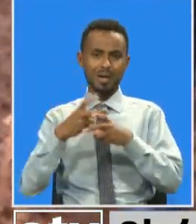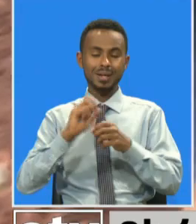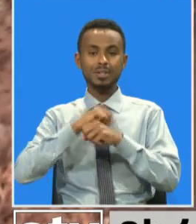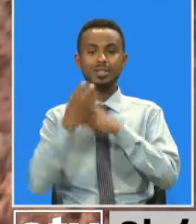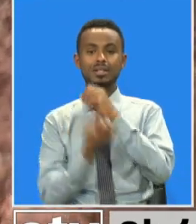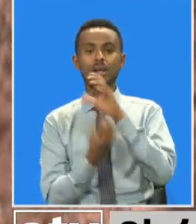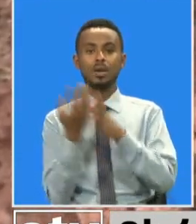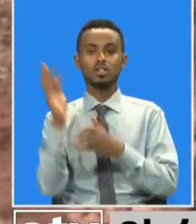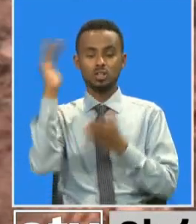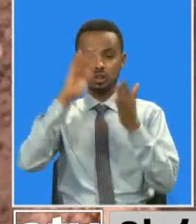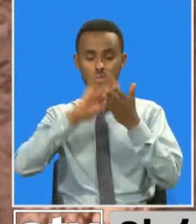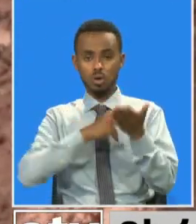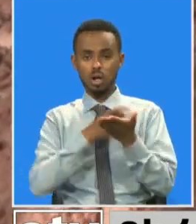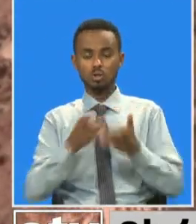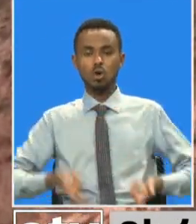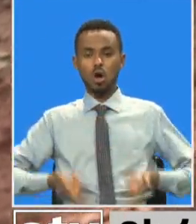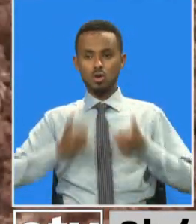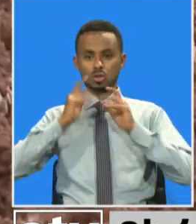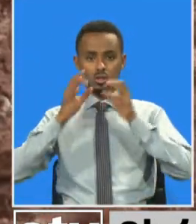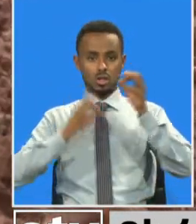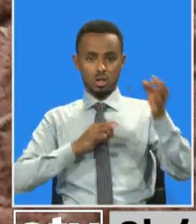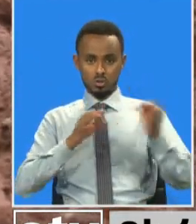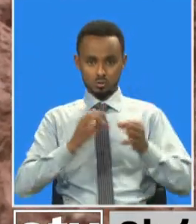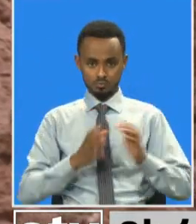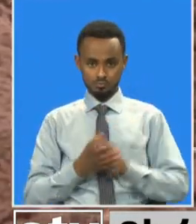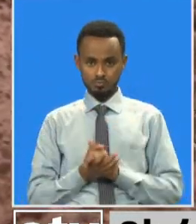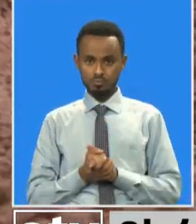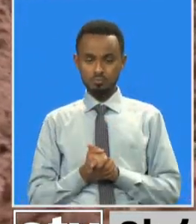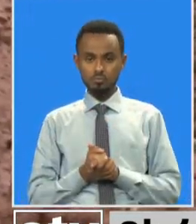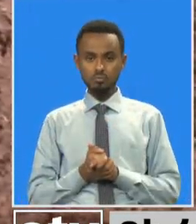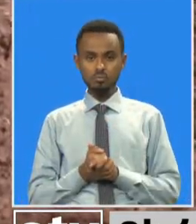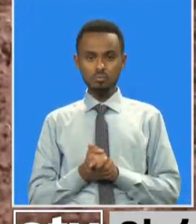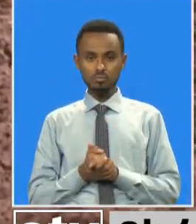የመሰረተ ልማት ችግር ውስጥ መውደቃቸውን ነዋሪዎች ገለጹ።